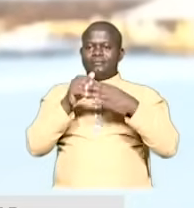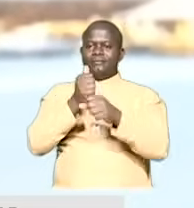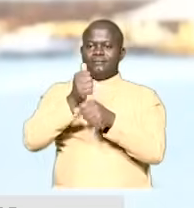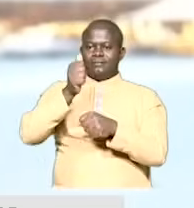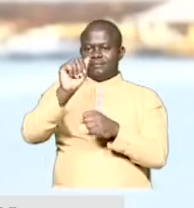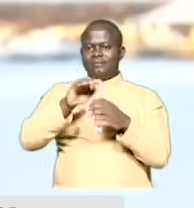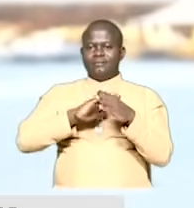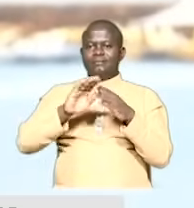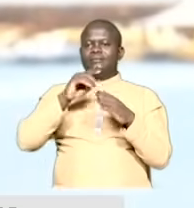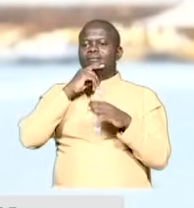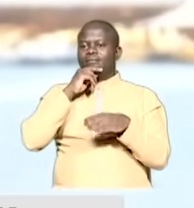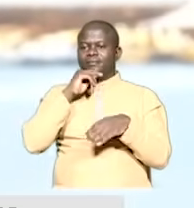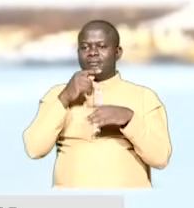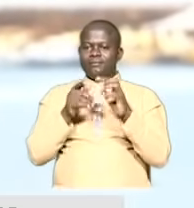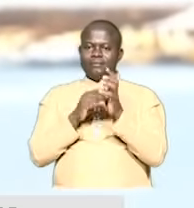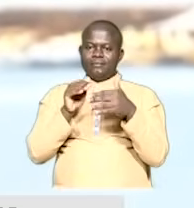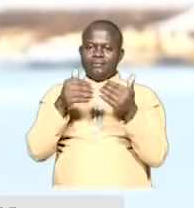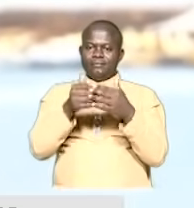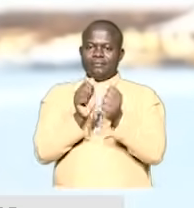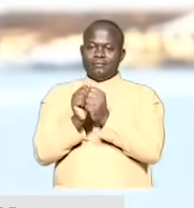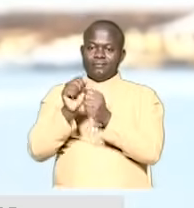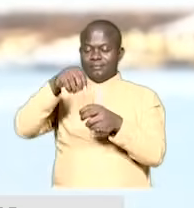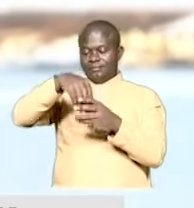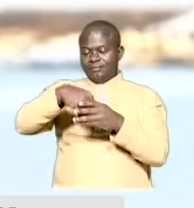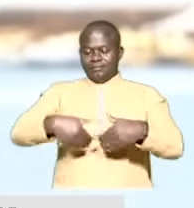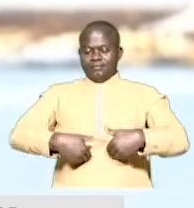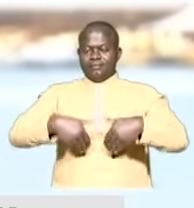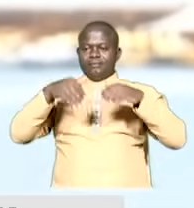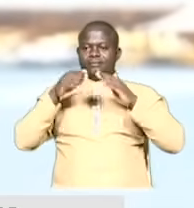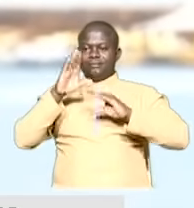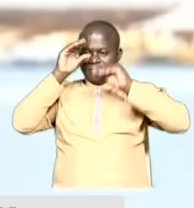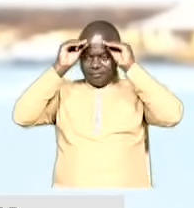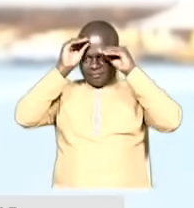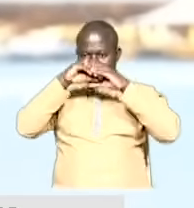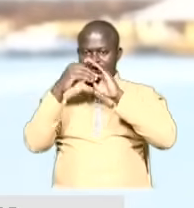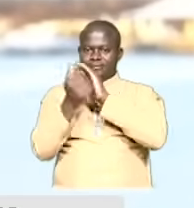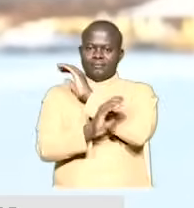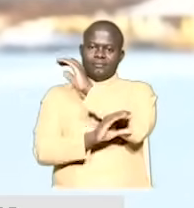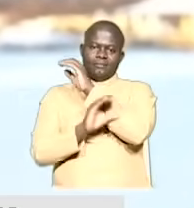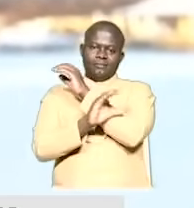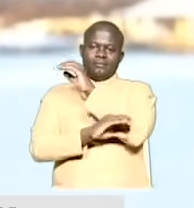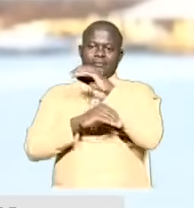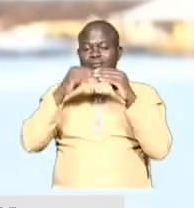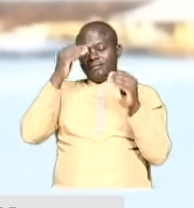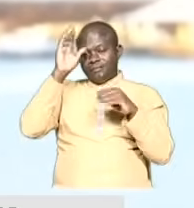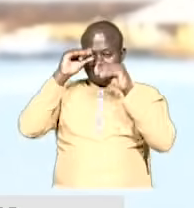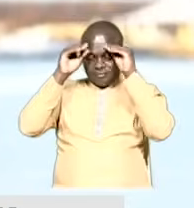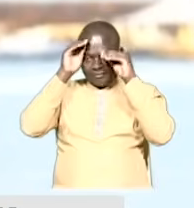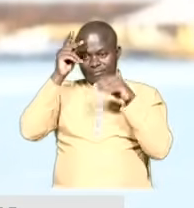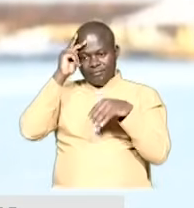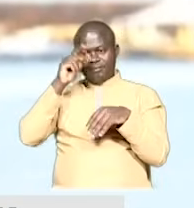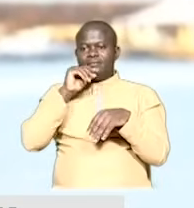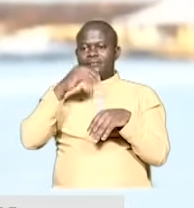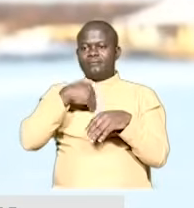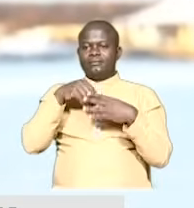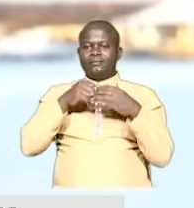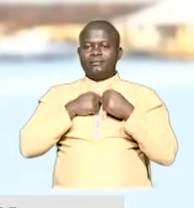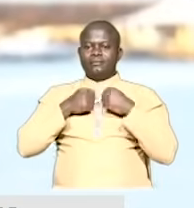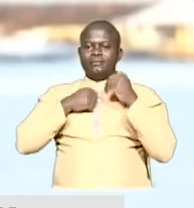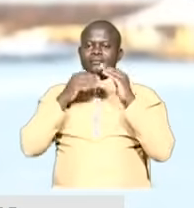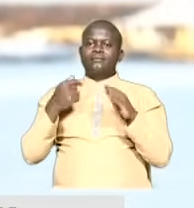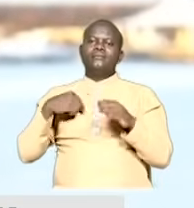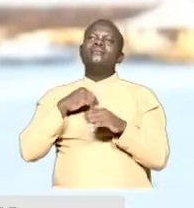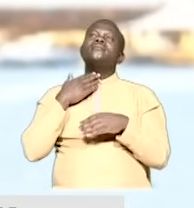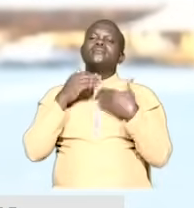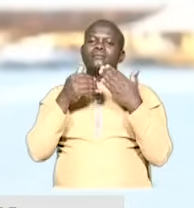n'abashoramari ariko nanone hari n'urubyiruko rwiga mu mahanga biga ubumenyi tudafite mu Rwanda dushaka ko